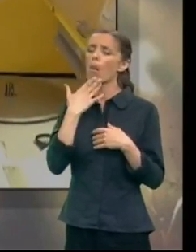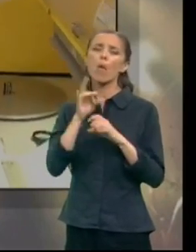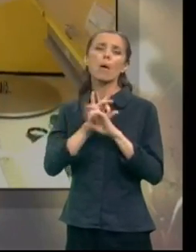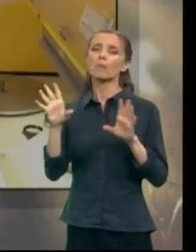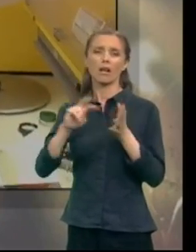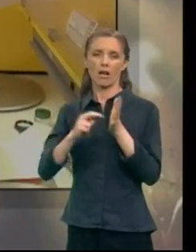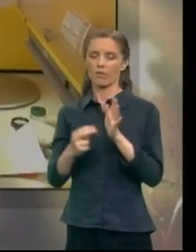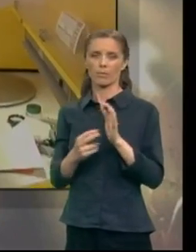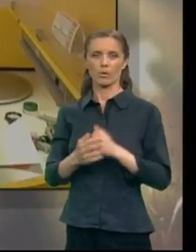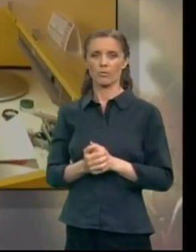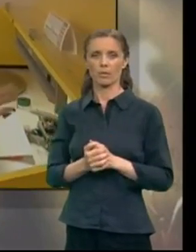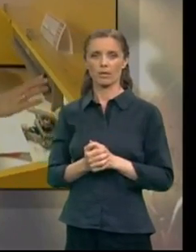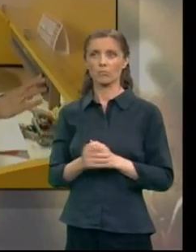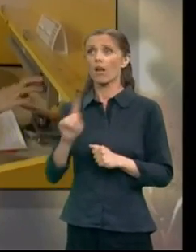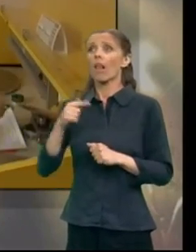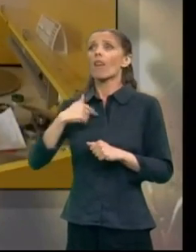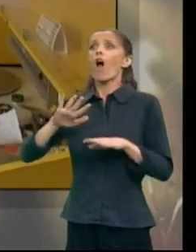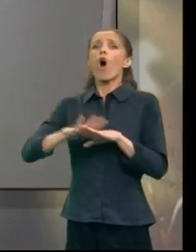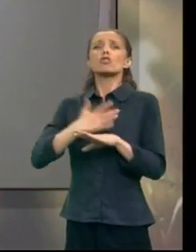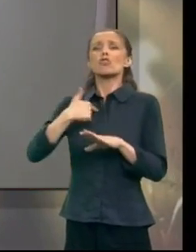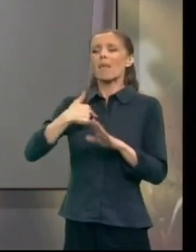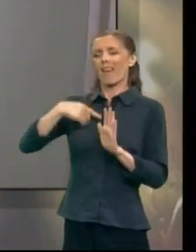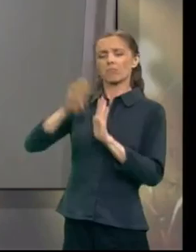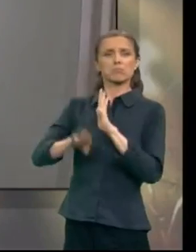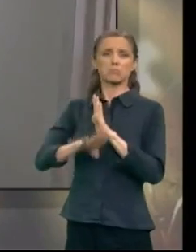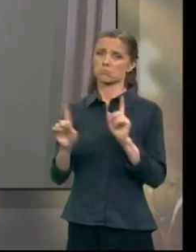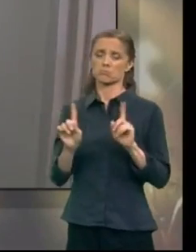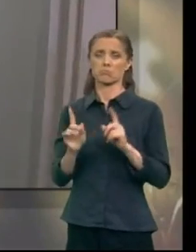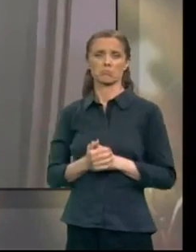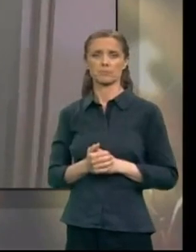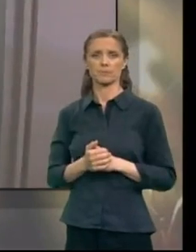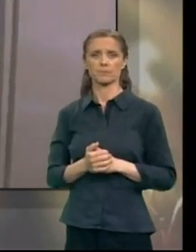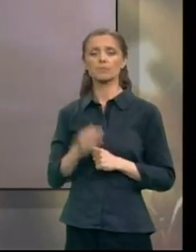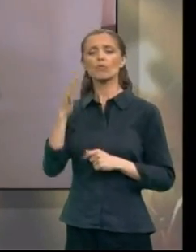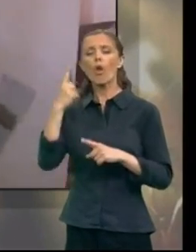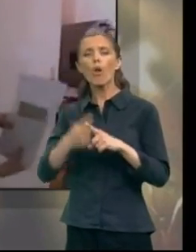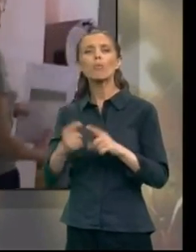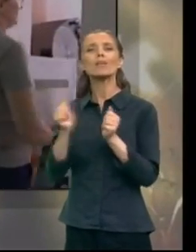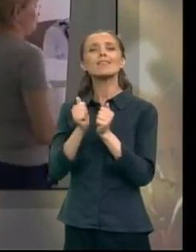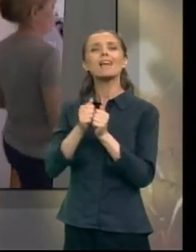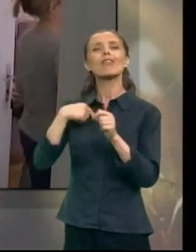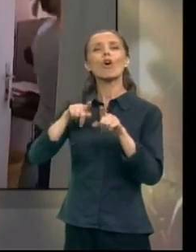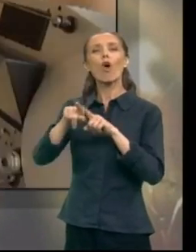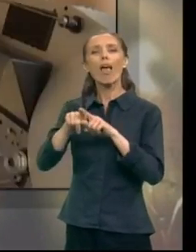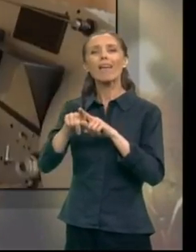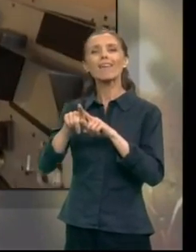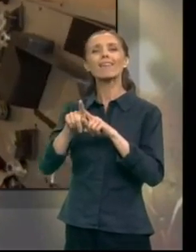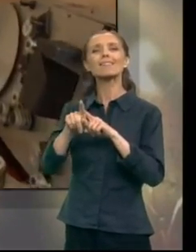problem. Zaista se ne osjećam diskriminisan. Često sa koleginicama odemo u